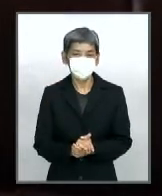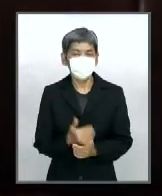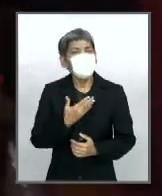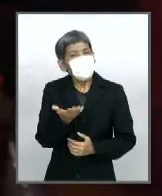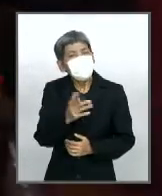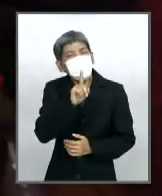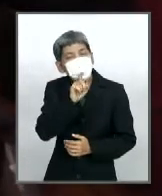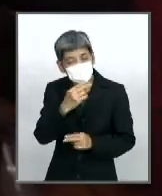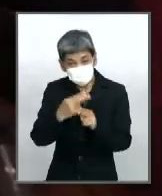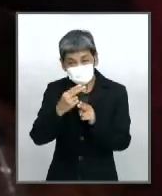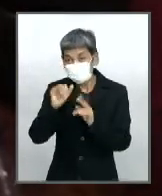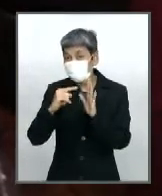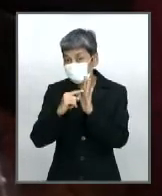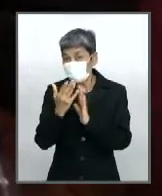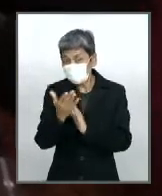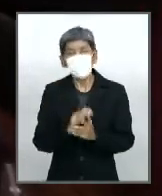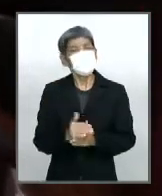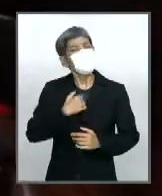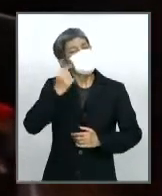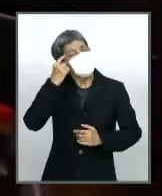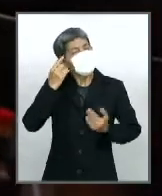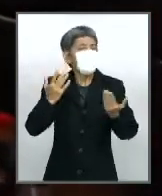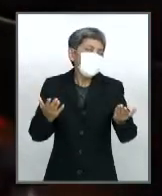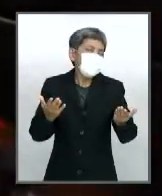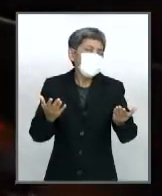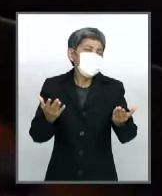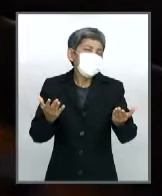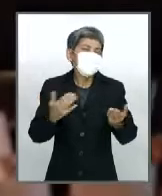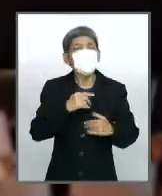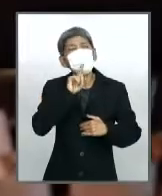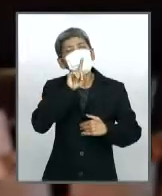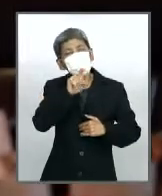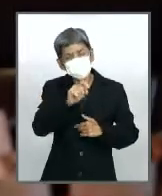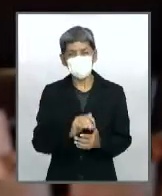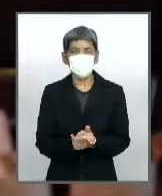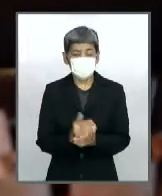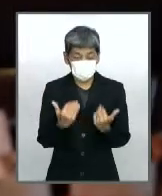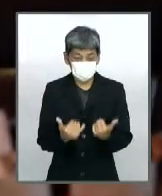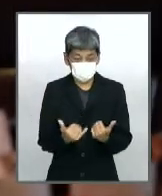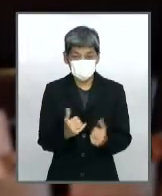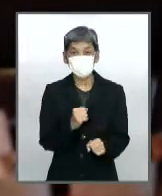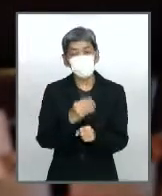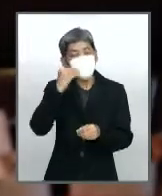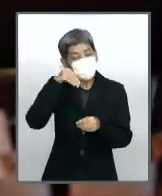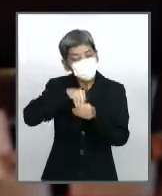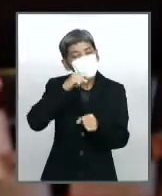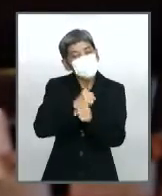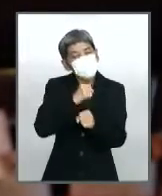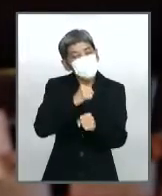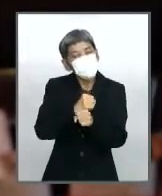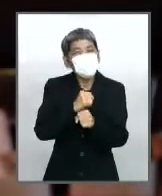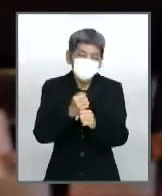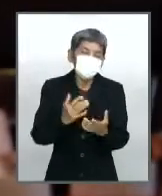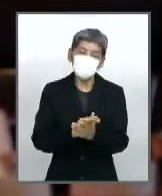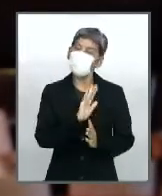ครับ พี่ยูขออนุญาตเรียกพี่ยูนะคะ ได้ครับ พี่ยูมีความคิดเห็นยังไงกับการที่ทุกวันนี้การ work from home เป็นเหมือน